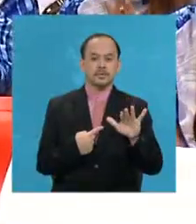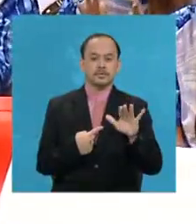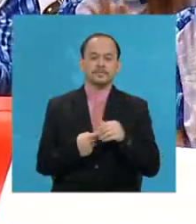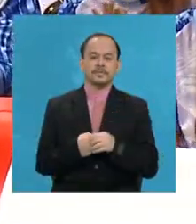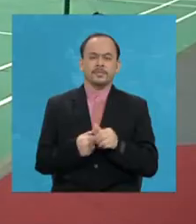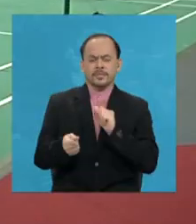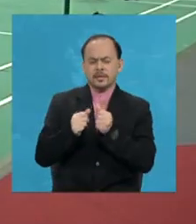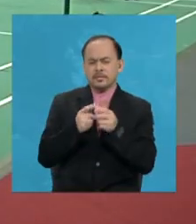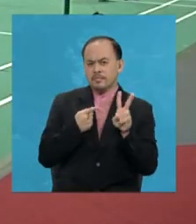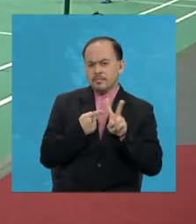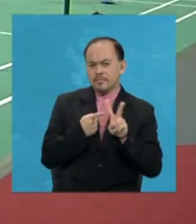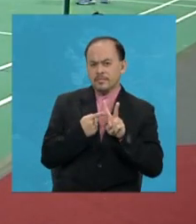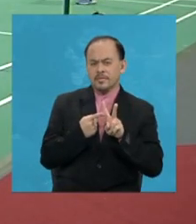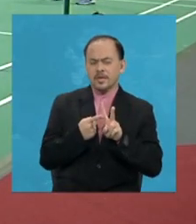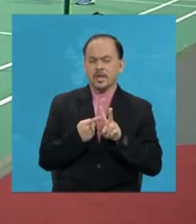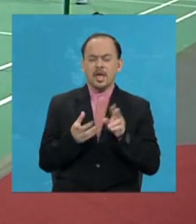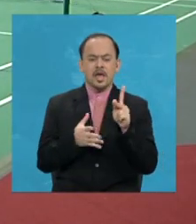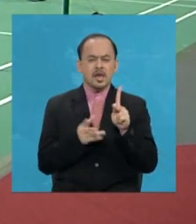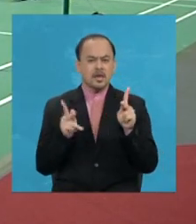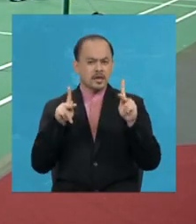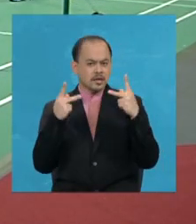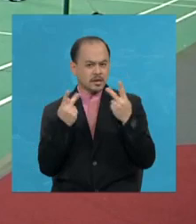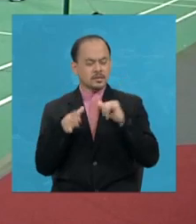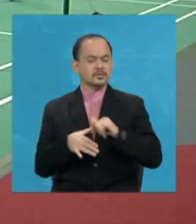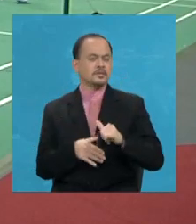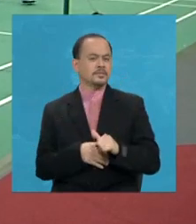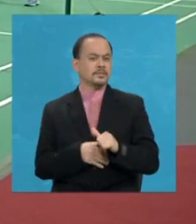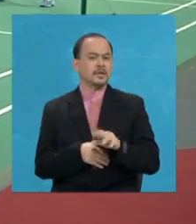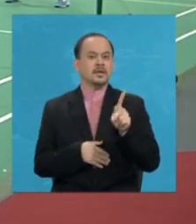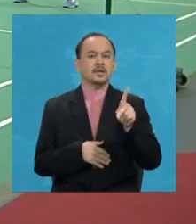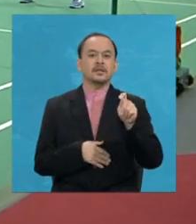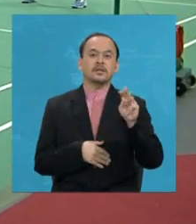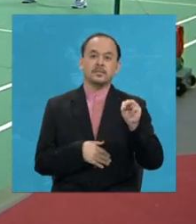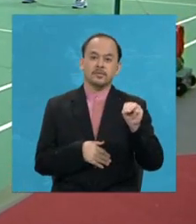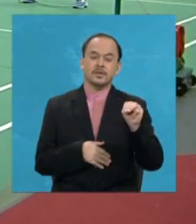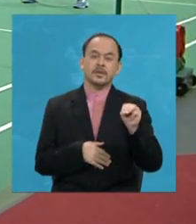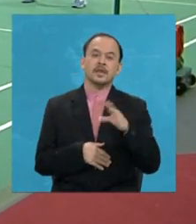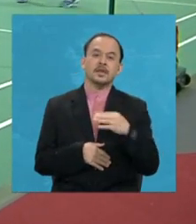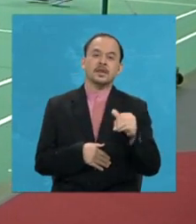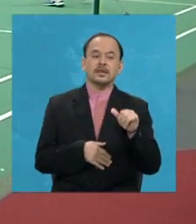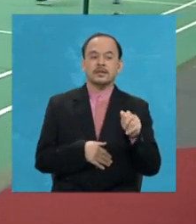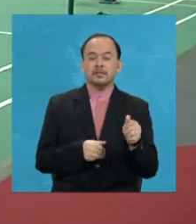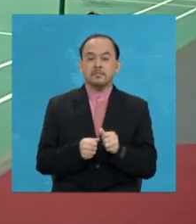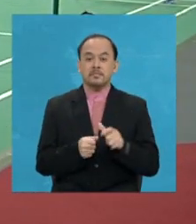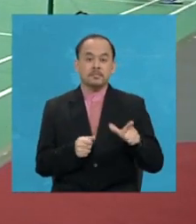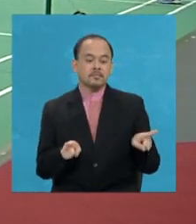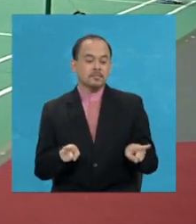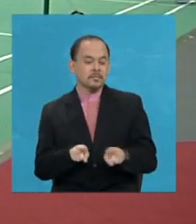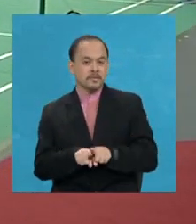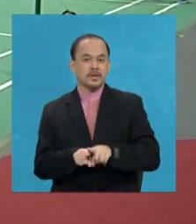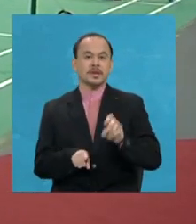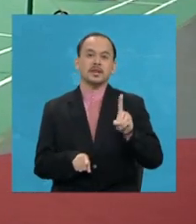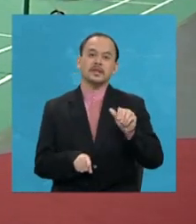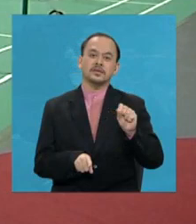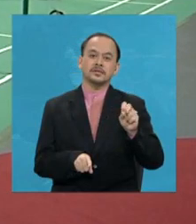Hai perlawanan kedua bagi kategori yang sama yang Kramatmulya penyerang muda belum muntaqim dan pasangannya Dash dentum